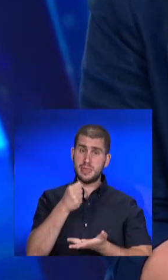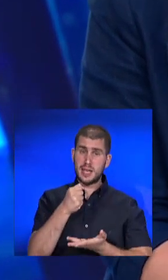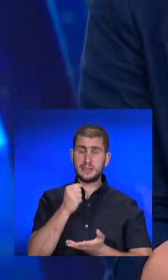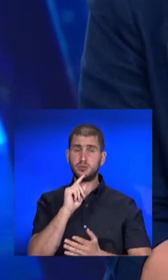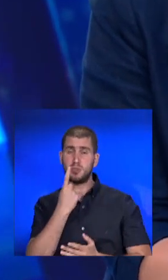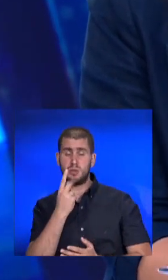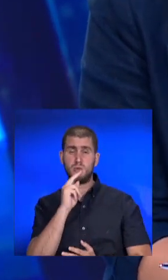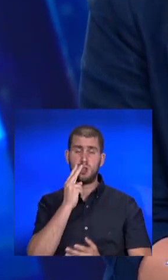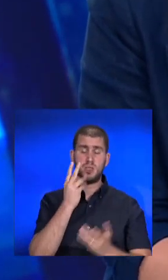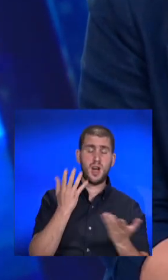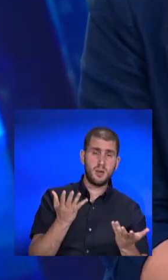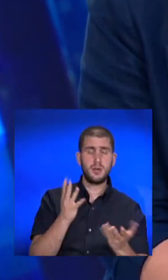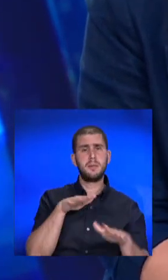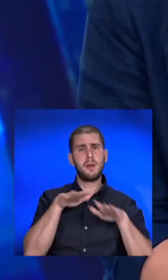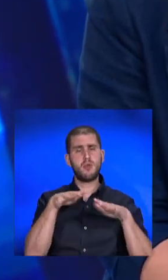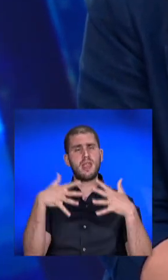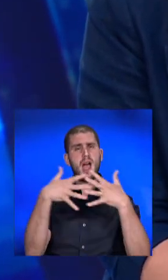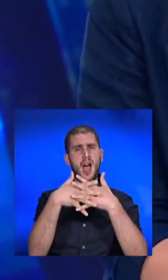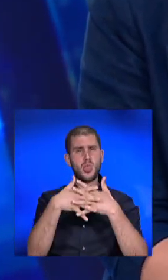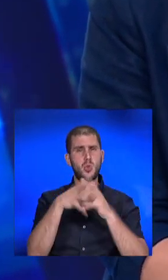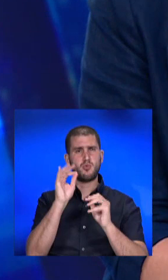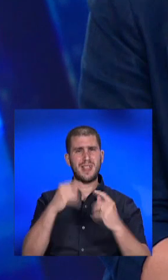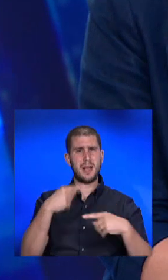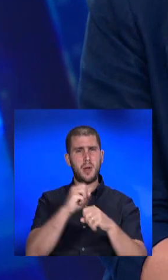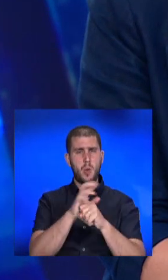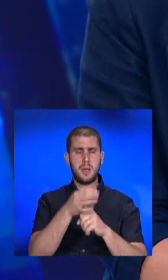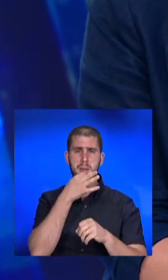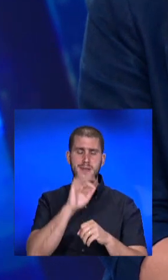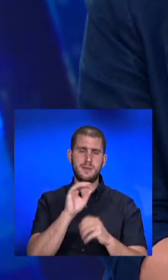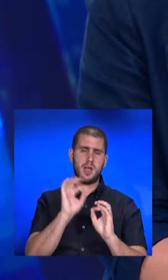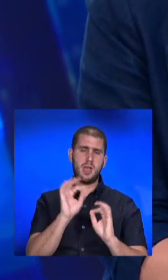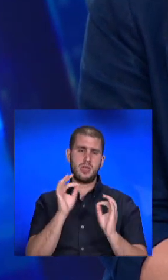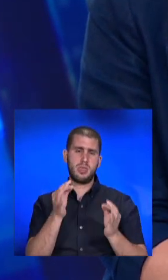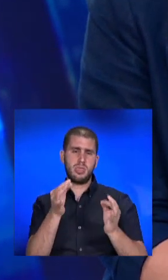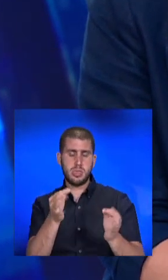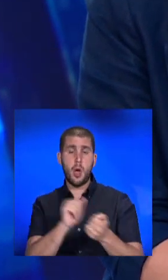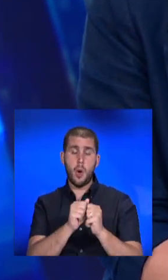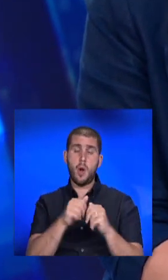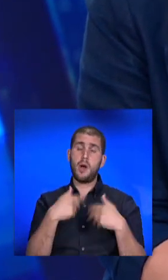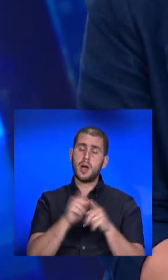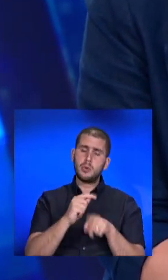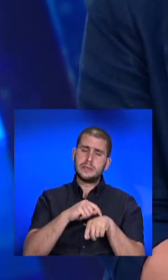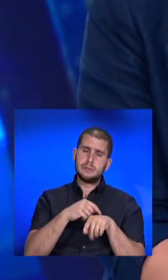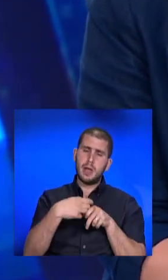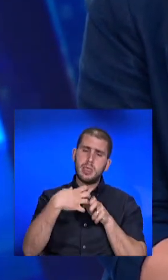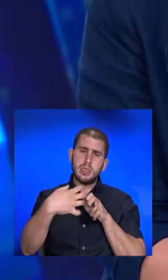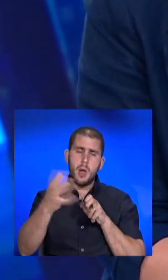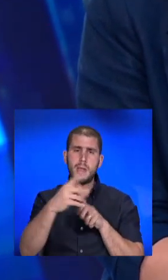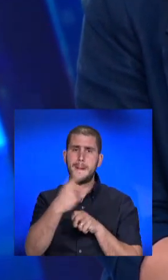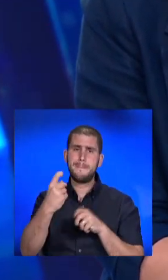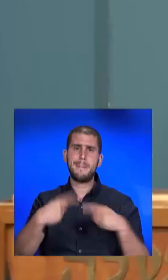דו-שנתי, בממשלת האחדות של ימי קורונה מעדיפים שלא להחליט, או לפחות לקנות לעצמם עוד 100 ימים לריב